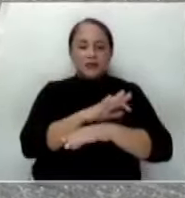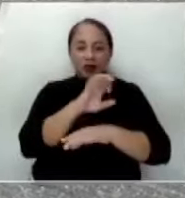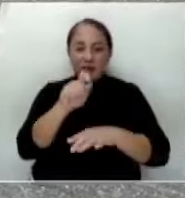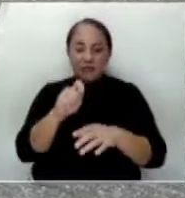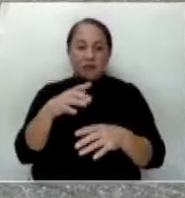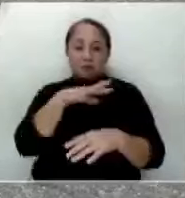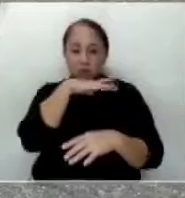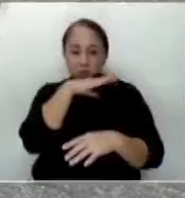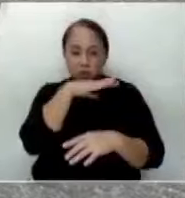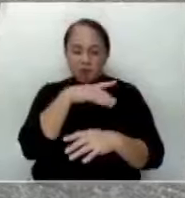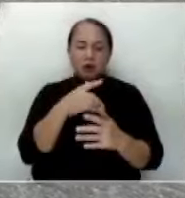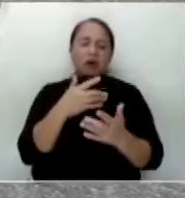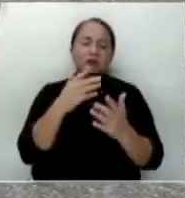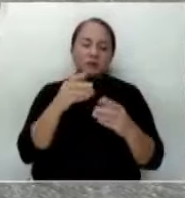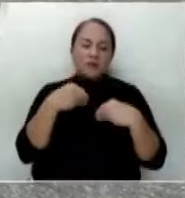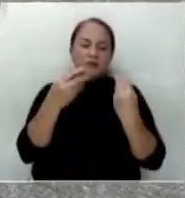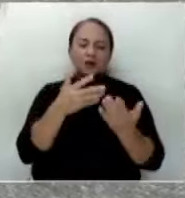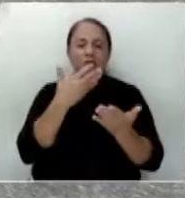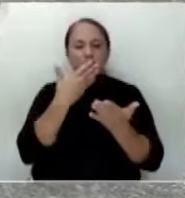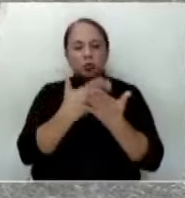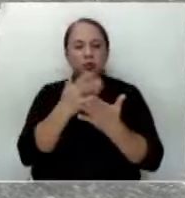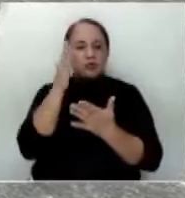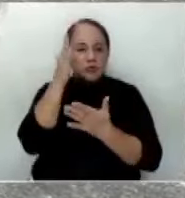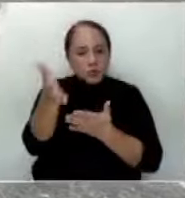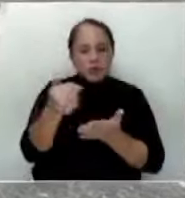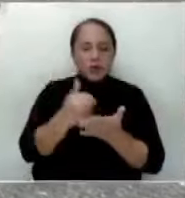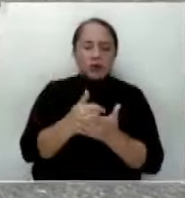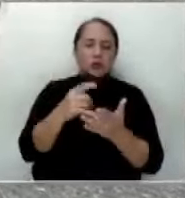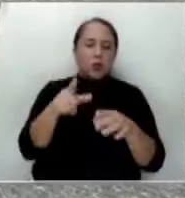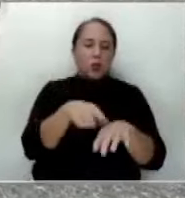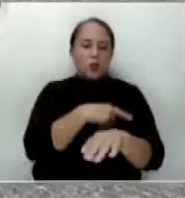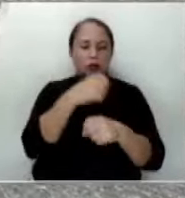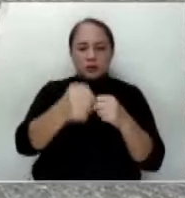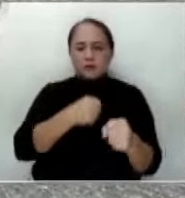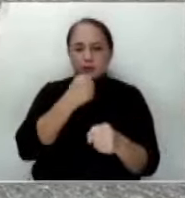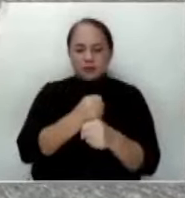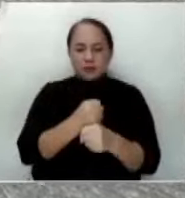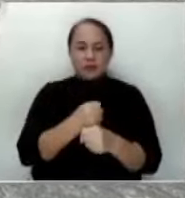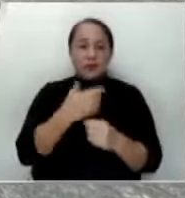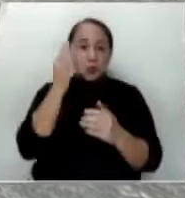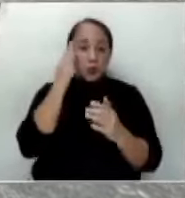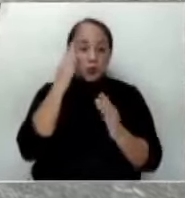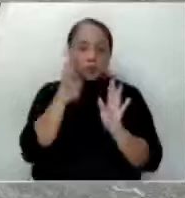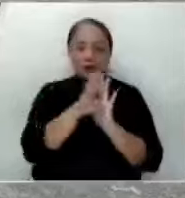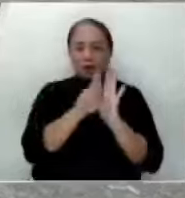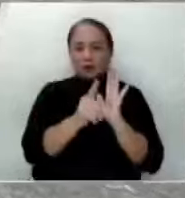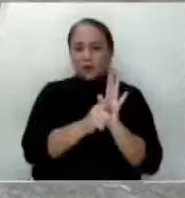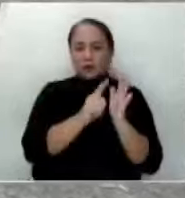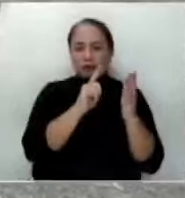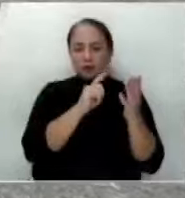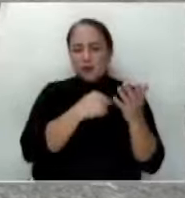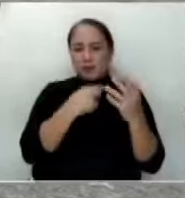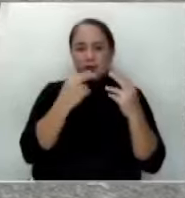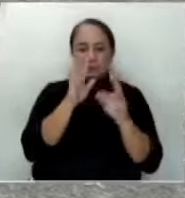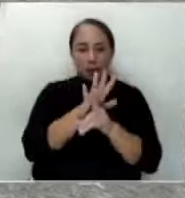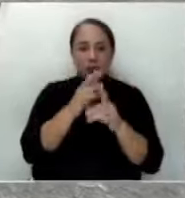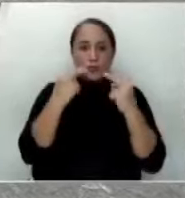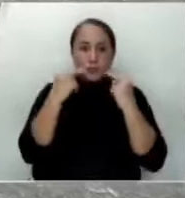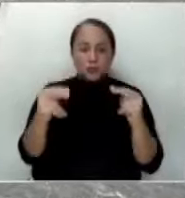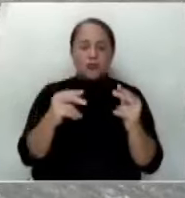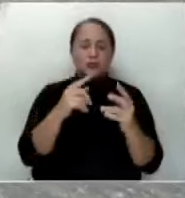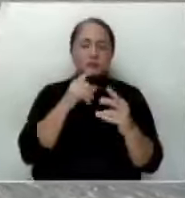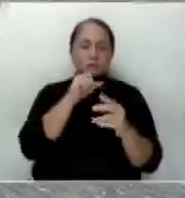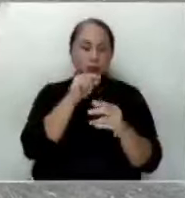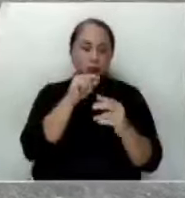magandang kapalaran at mahabang buhay para sa kanila. Samantala, para malaman ang trivia sa likod ng viral na balita, itweet o i-comment lang, hashtag